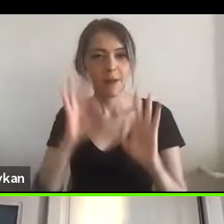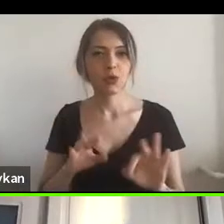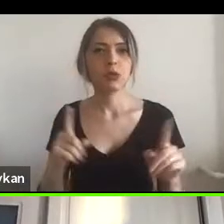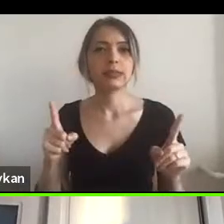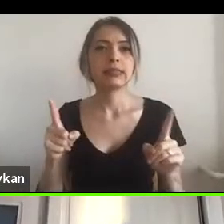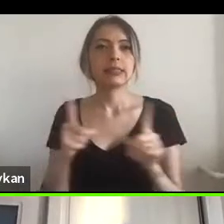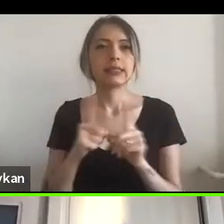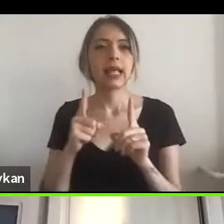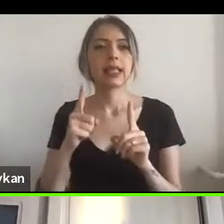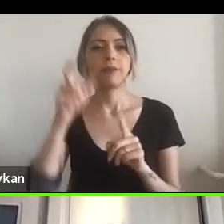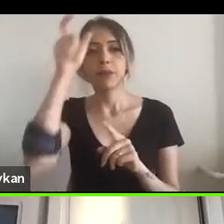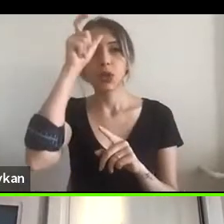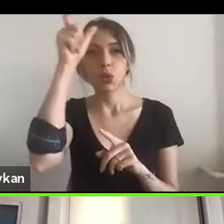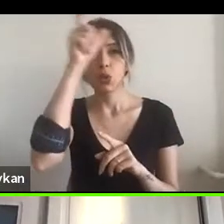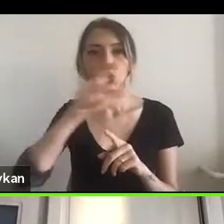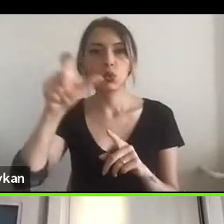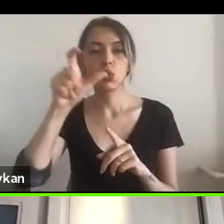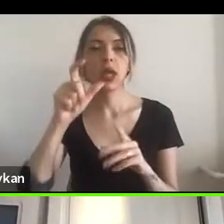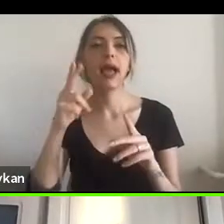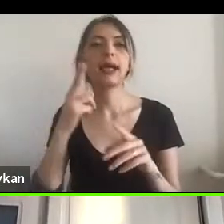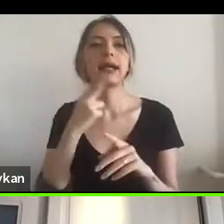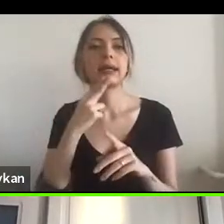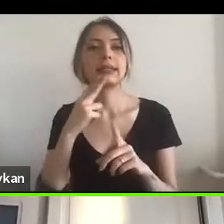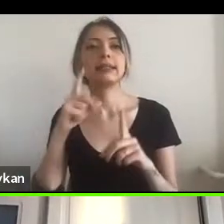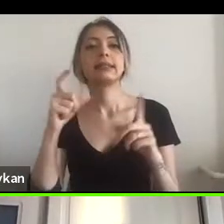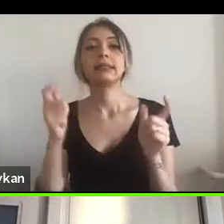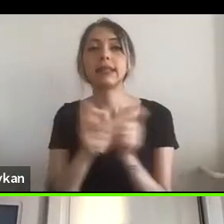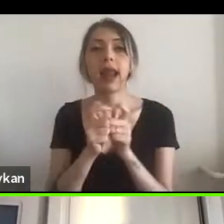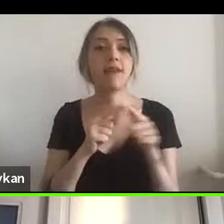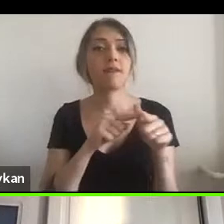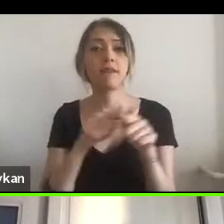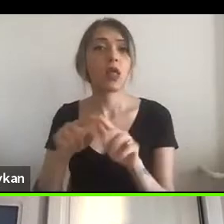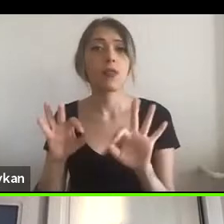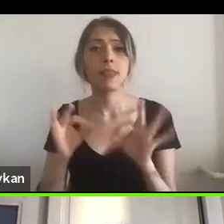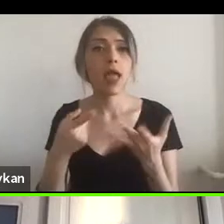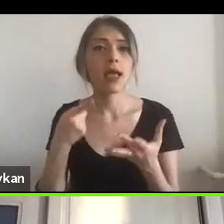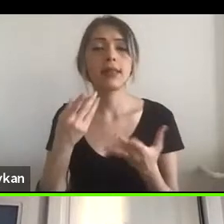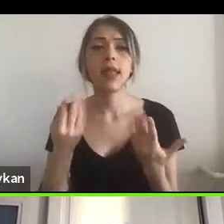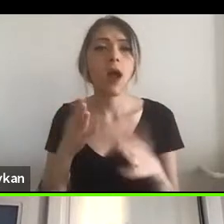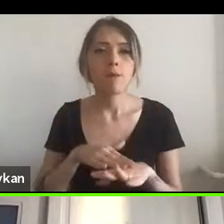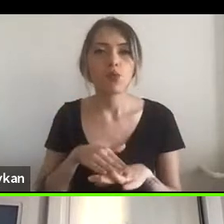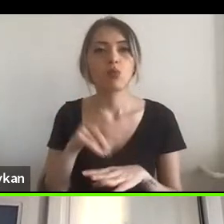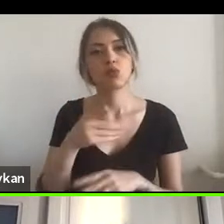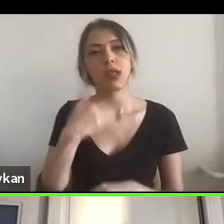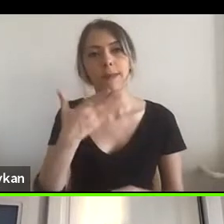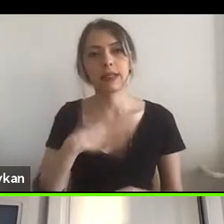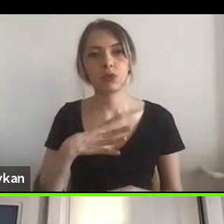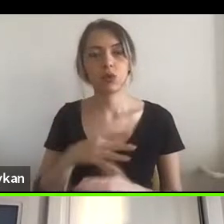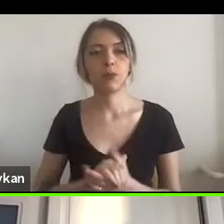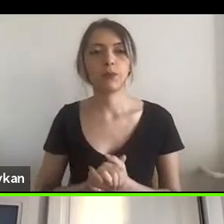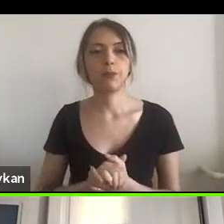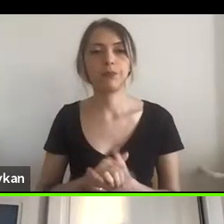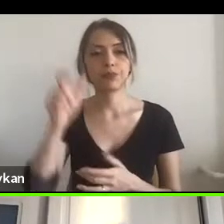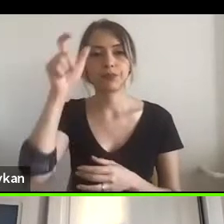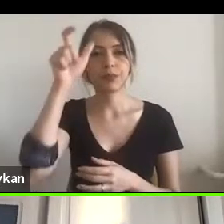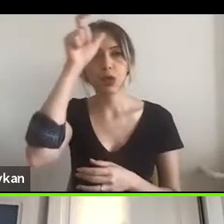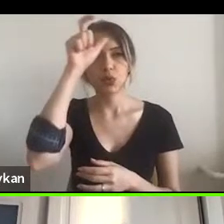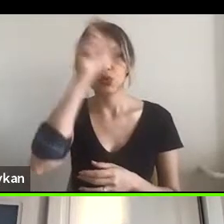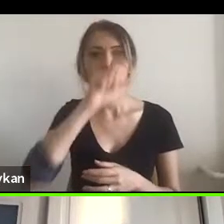Kısaca TKDF kimdir, neler yapar? Öncelikle onunla başlamak istiyorum. Türkiye Kadın Dernekleri